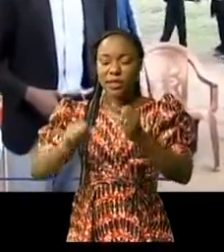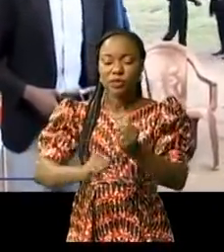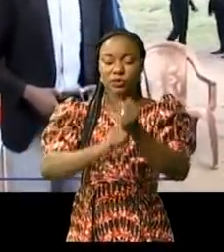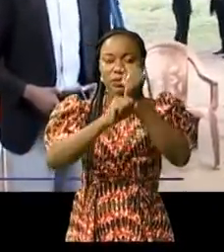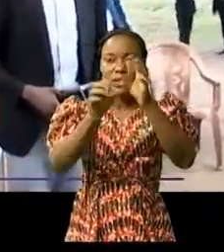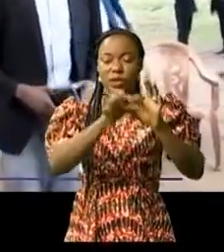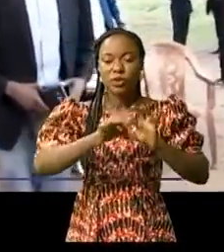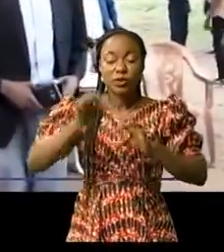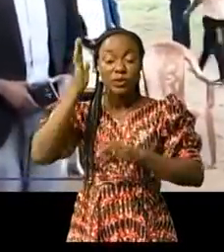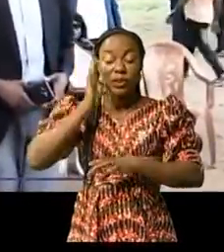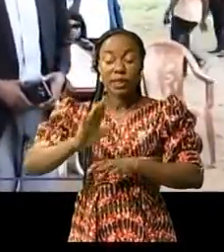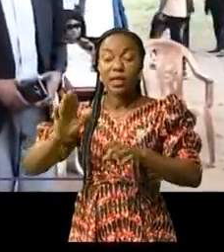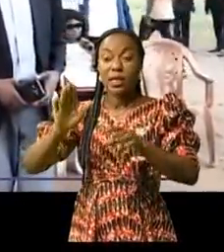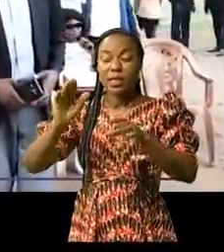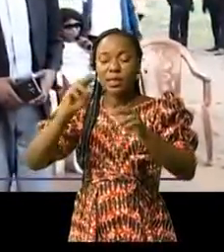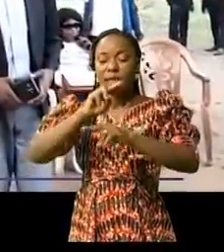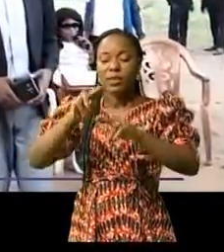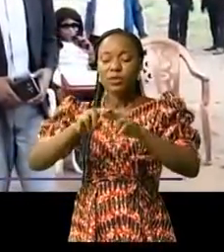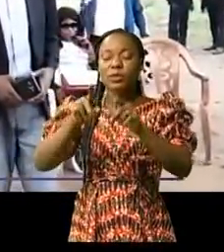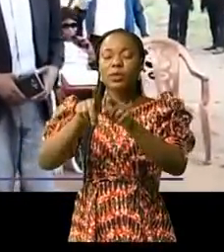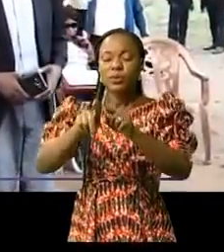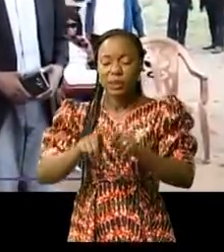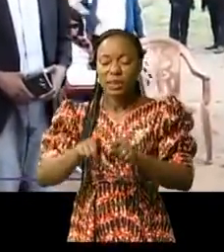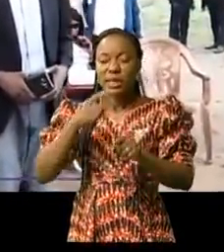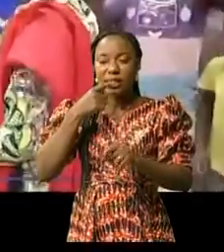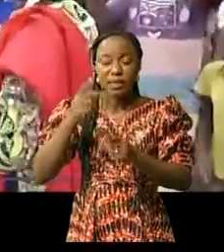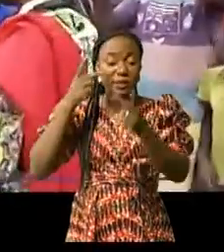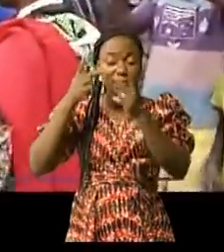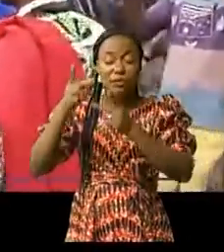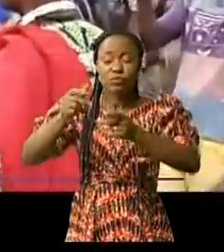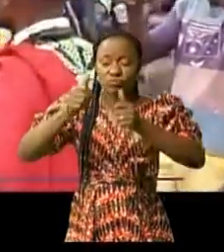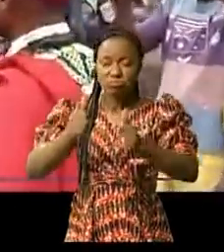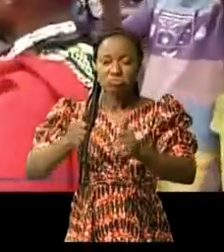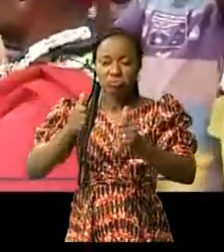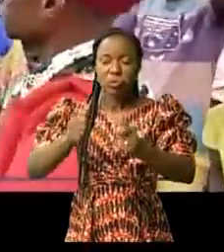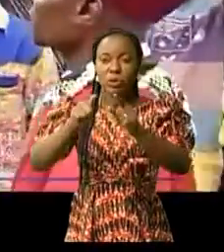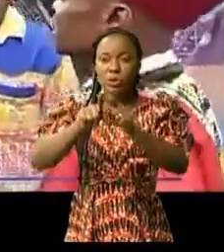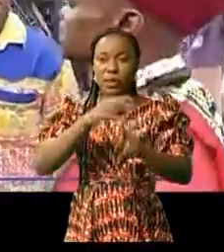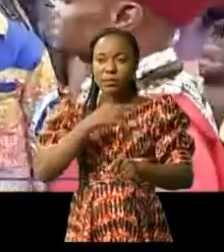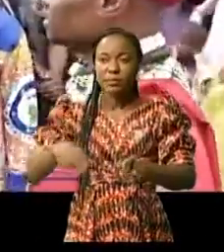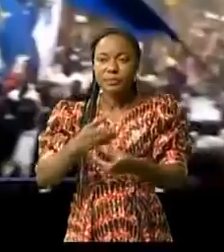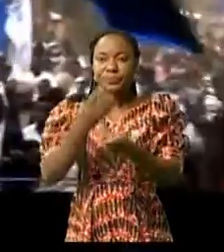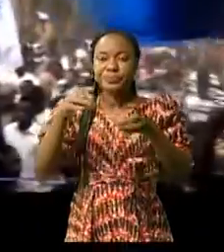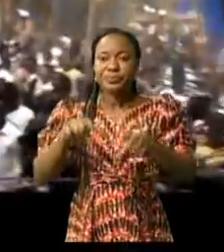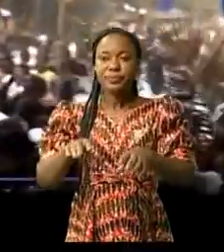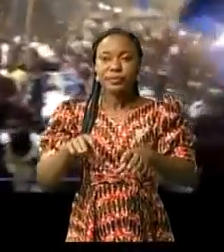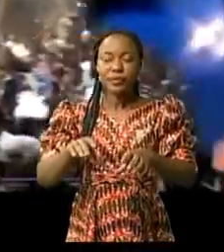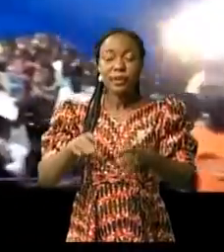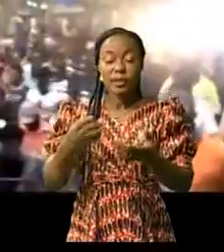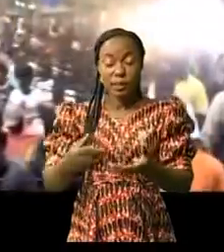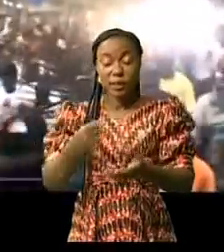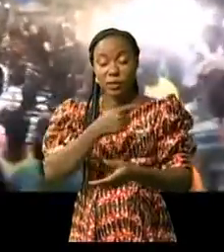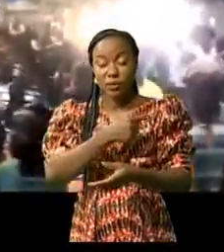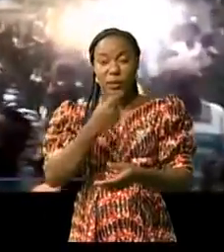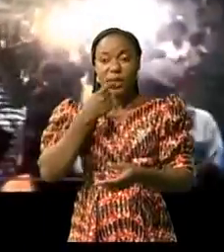nation par son créateur dira-t-il rôle une vision noble développement intégral la république du congo ce fils d'écolo qu'aux a